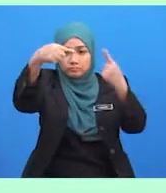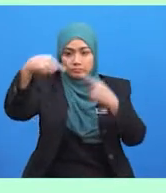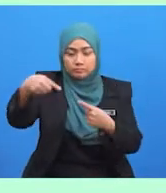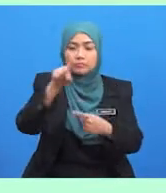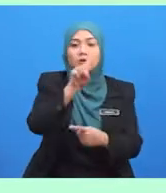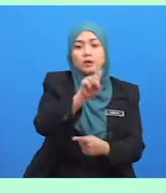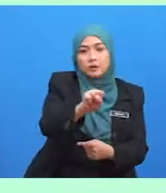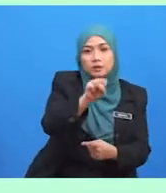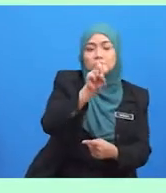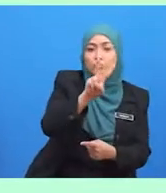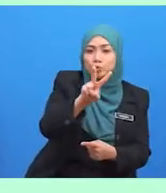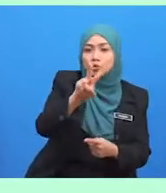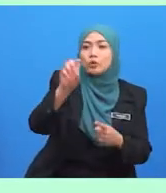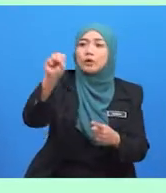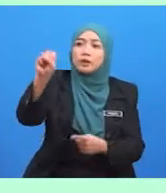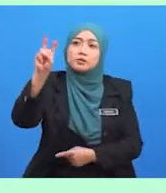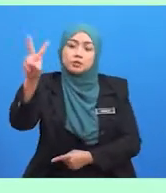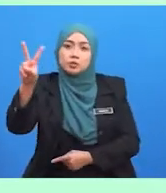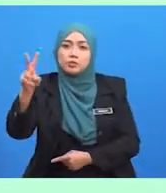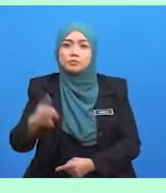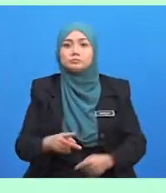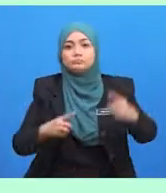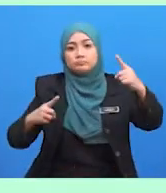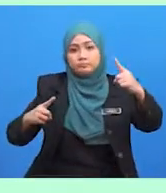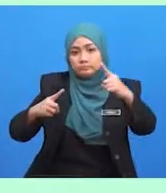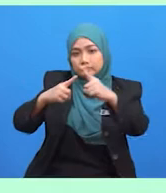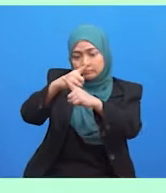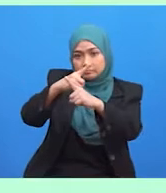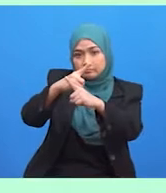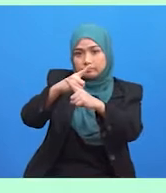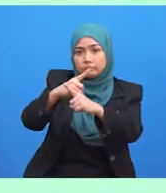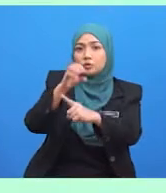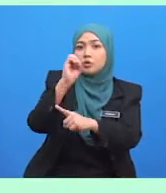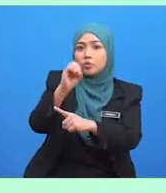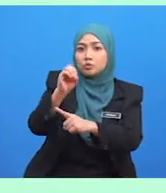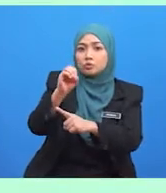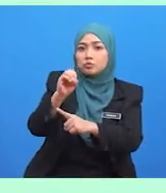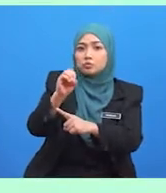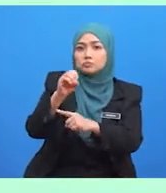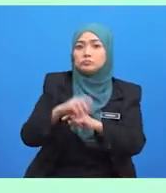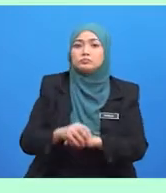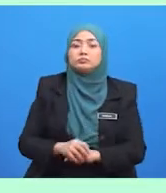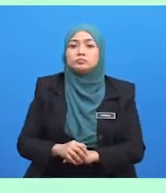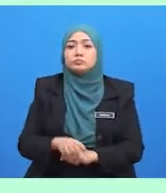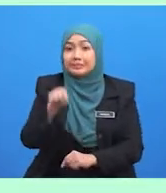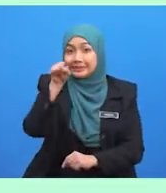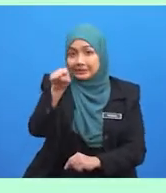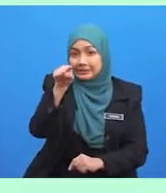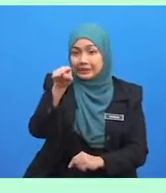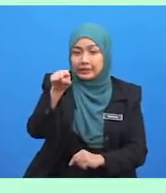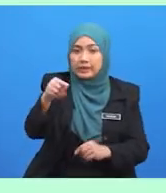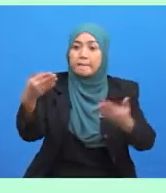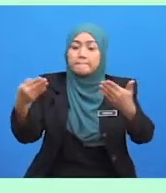penawaran S2, S2 akan bersilang dengan keluk permintaan D0, D0 pada titik keseimbangan